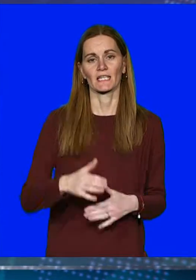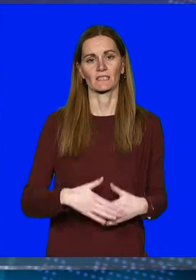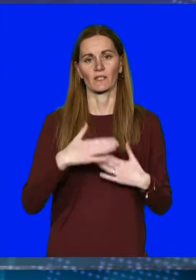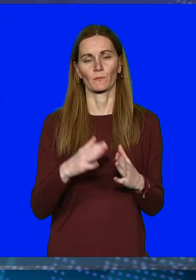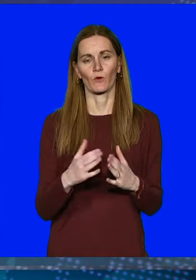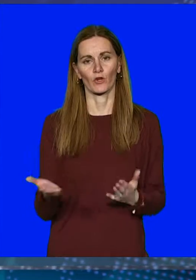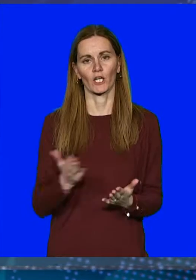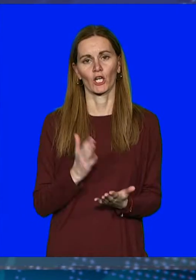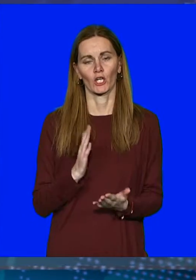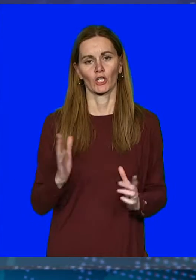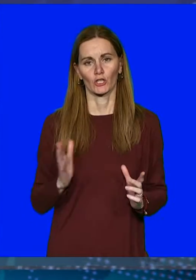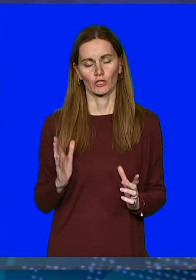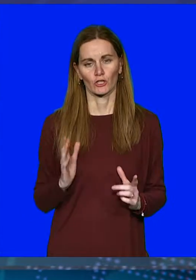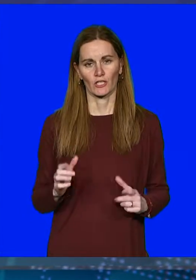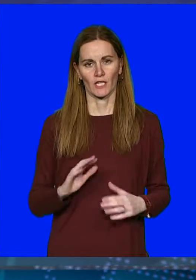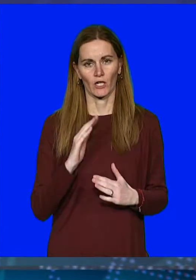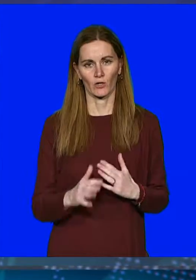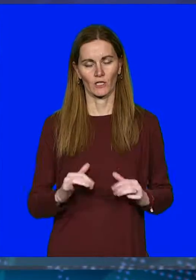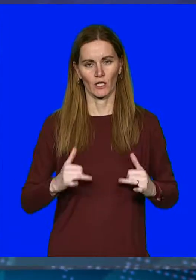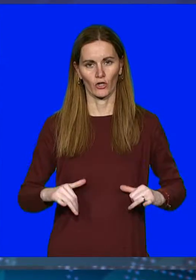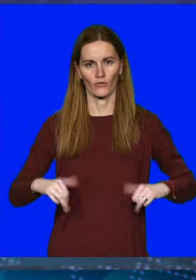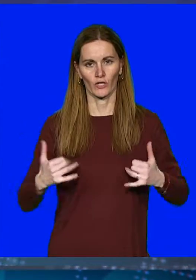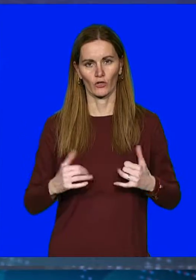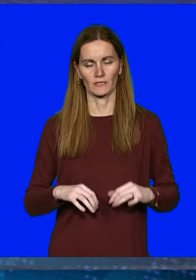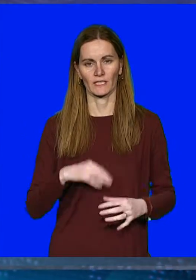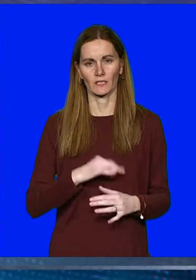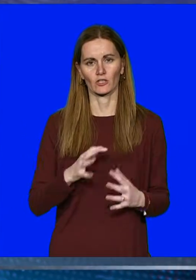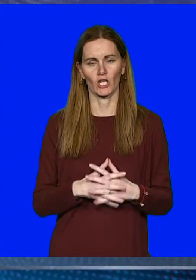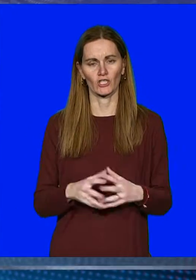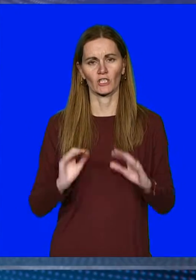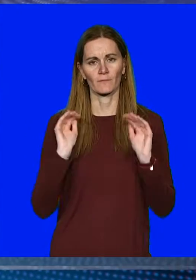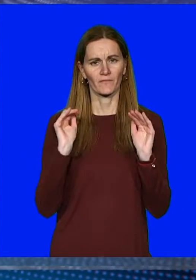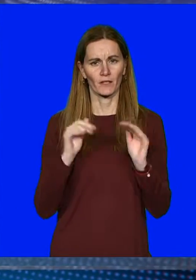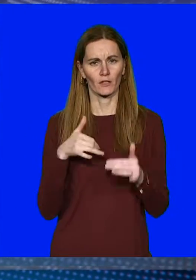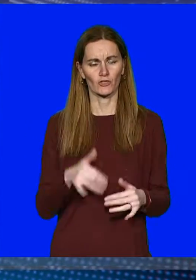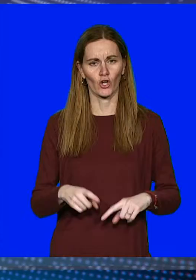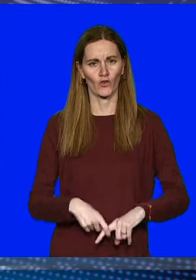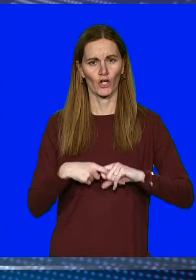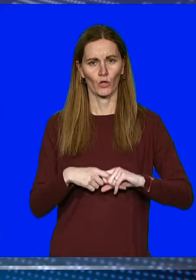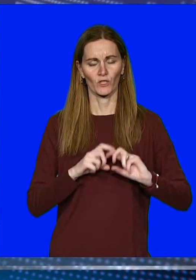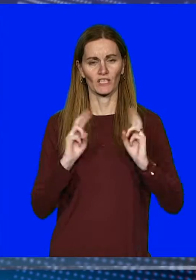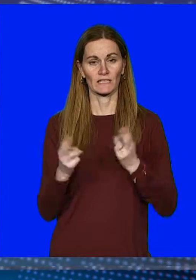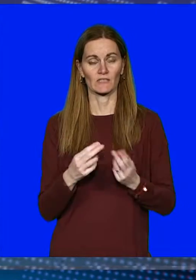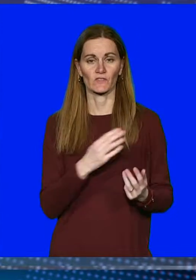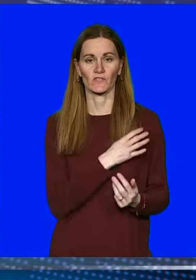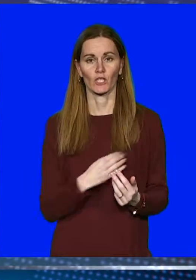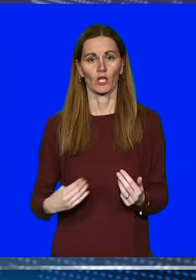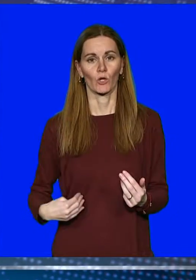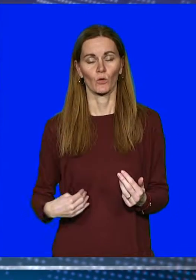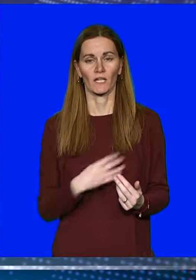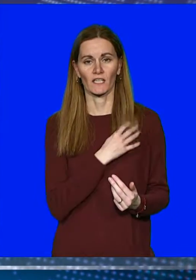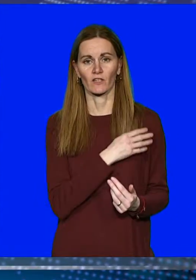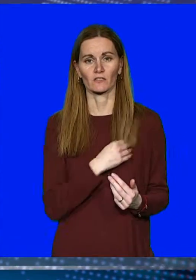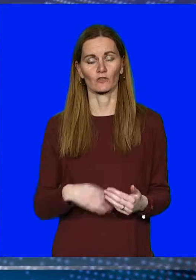Pročistač izvan punog pogona dočekao kraj 2018. Gradonačelnik najavio kako će ovaj uređaj jedinstven u